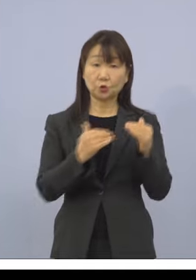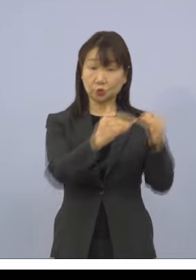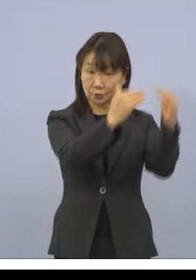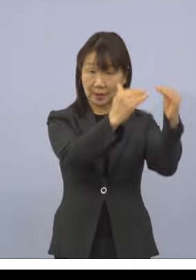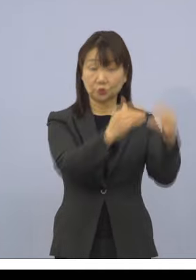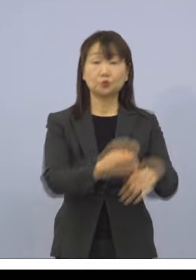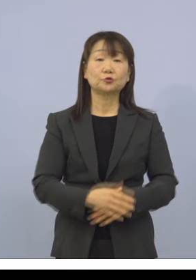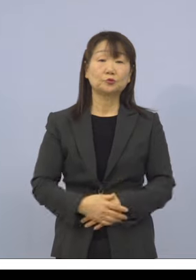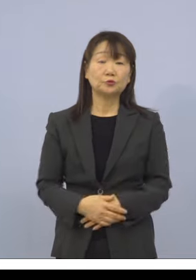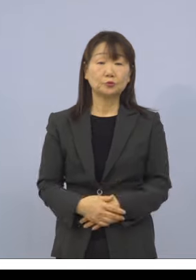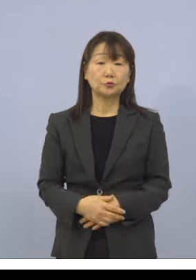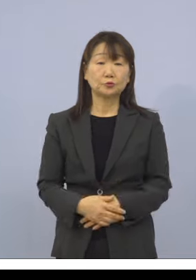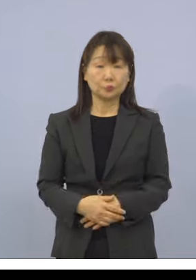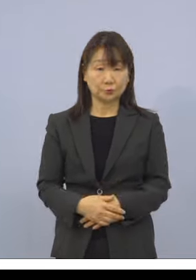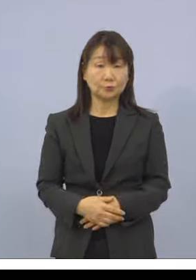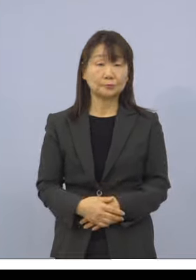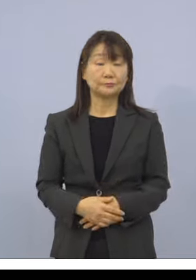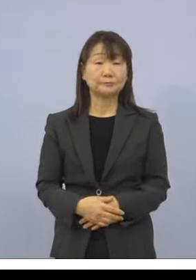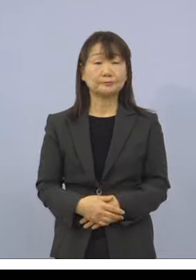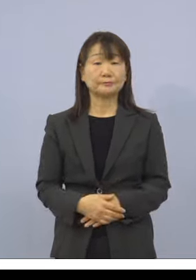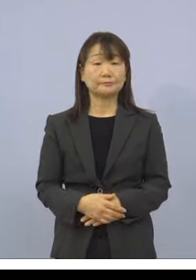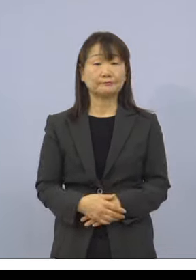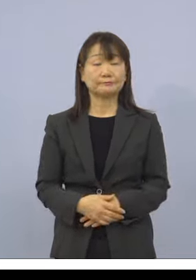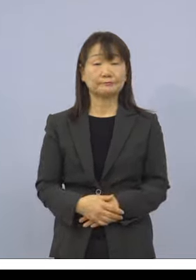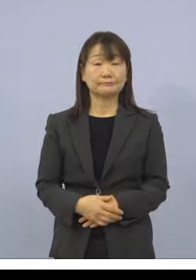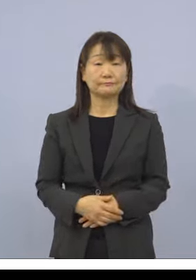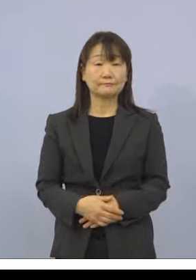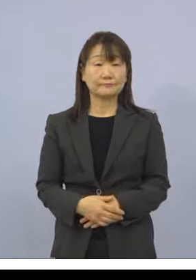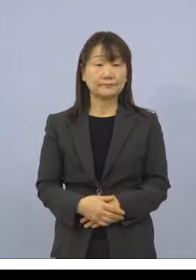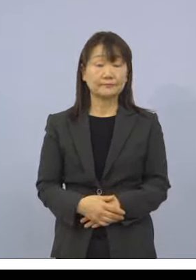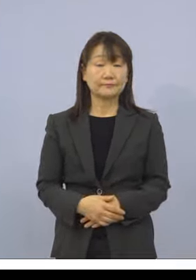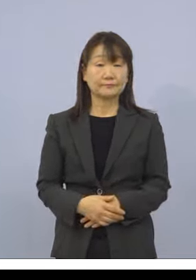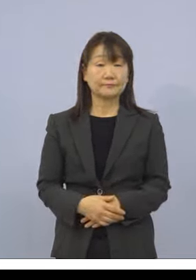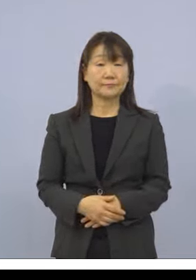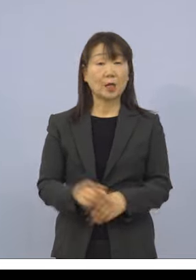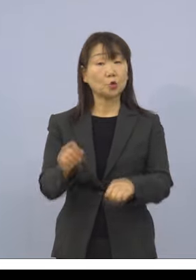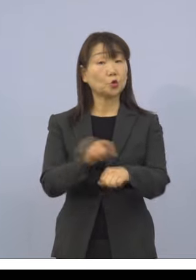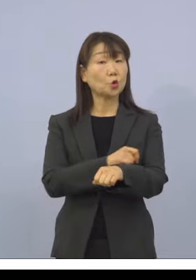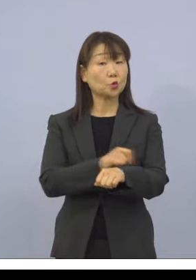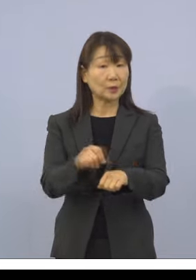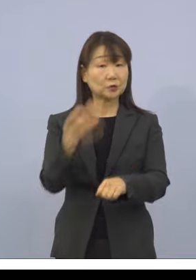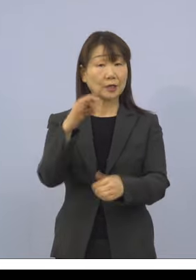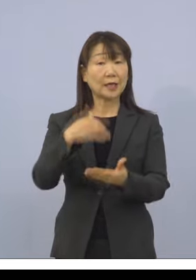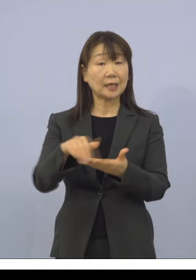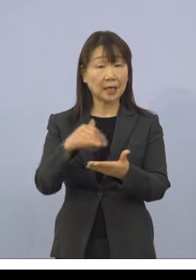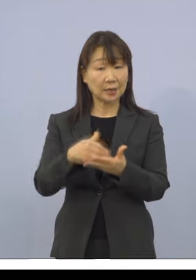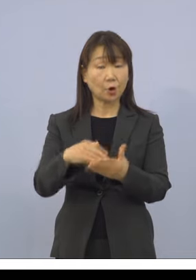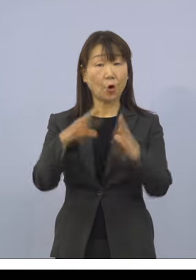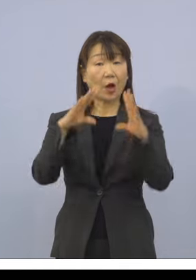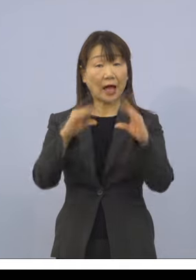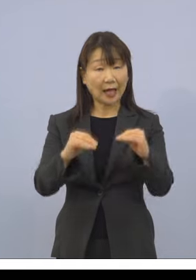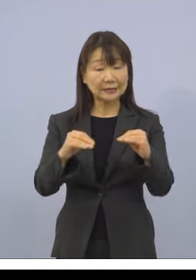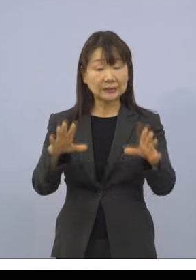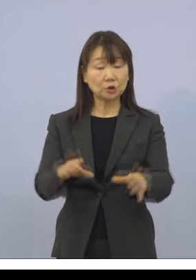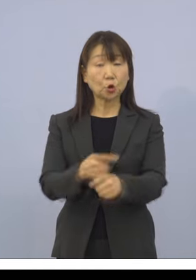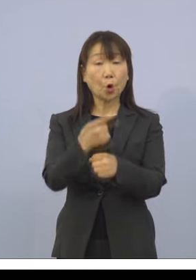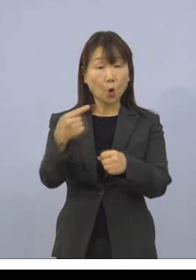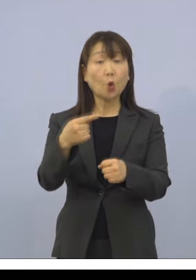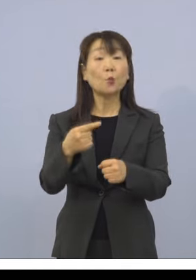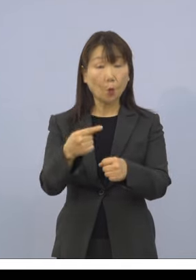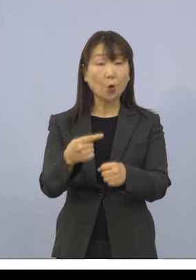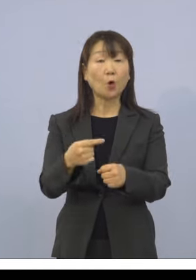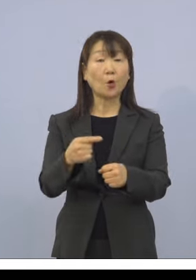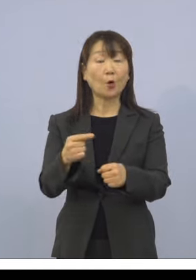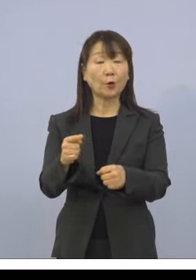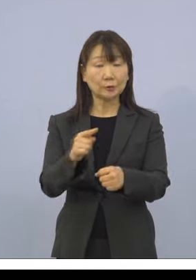くと、こういうことでございますし、まあ、特別会計の廃止統合等もですね、率先して